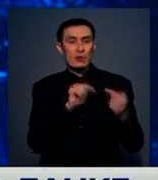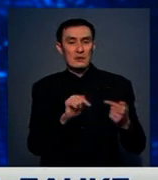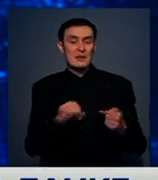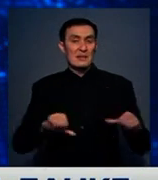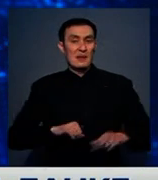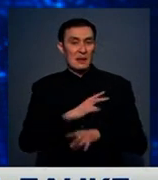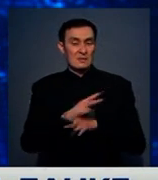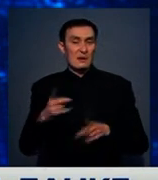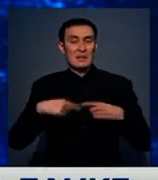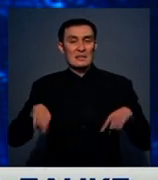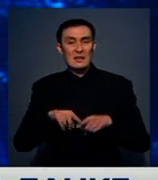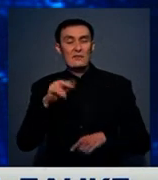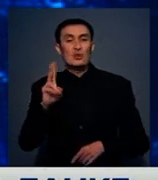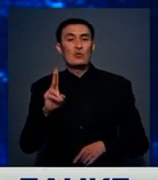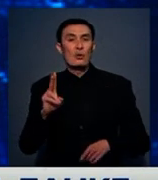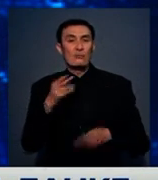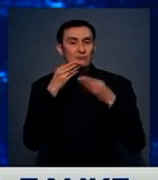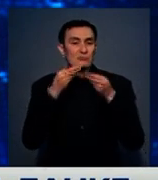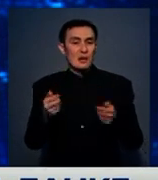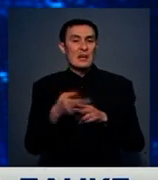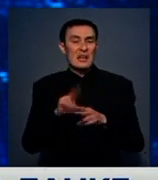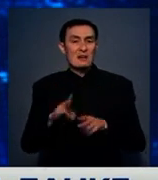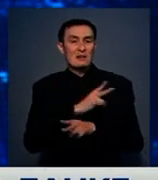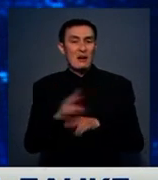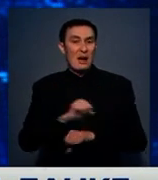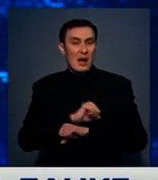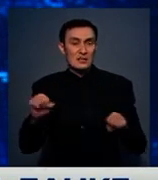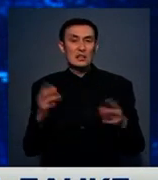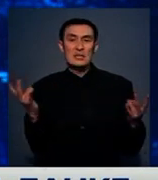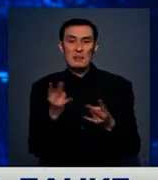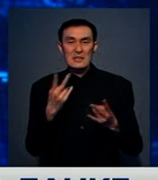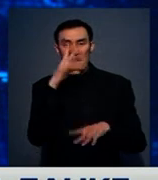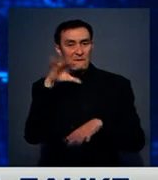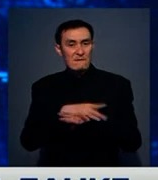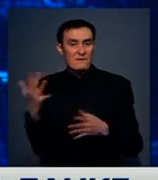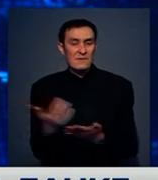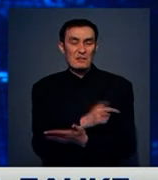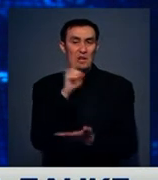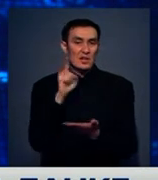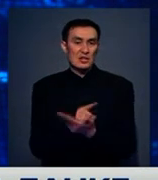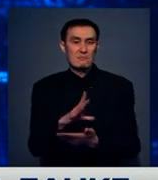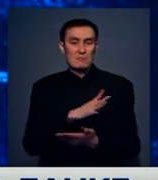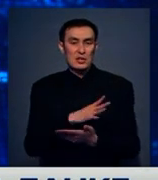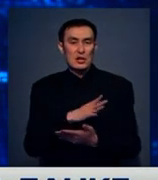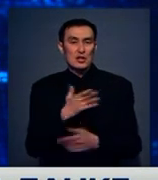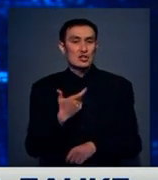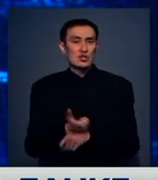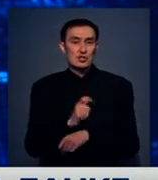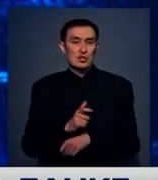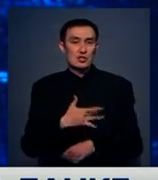злом. Организаторов и вдохновителей бесчеловечных акций необходимо выявить, они должны понести суровое